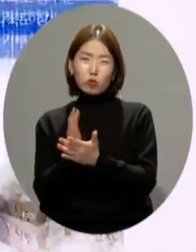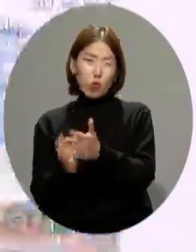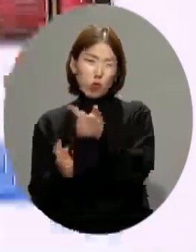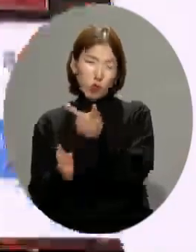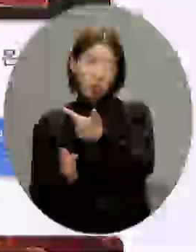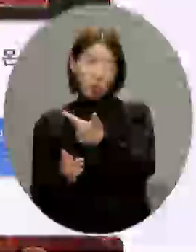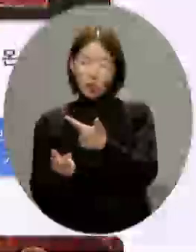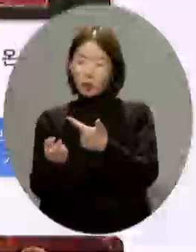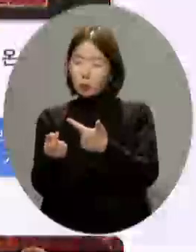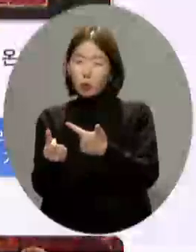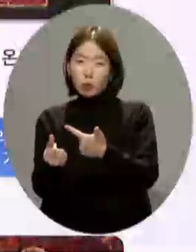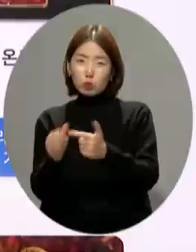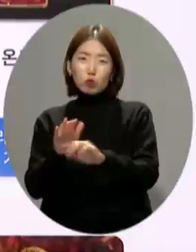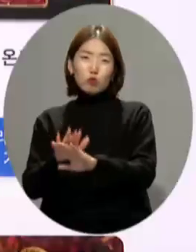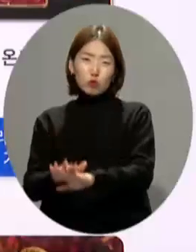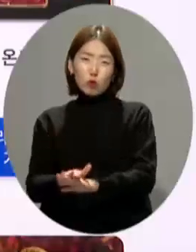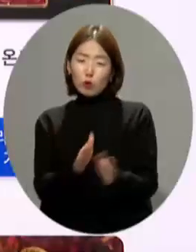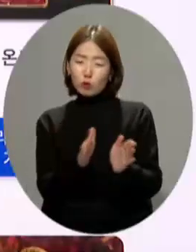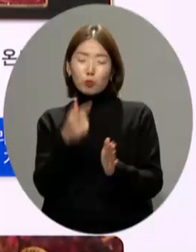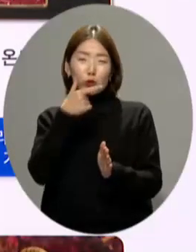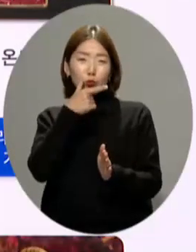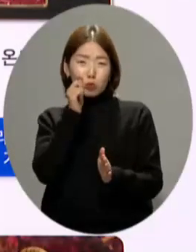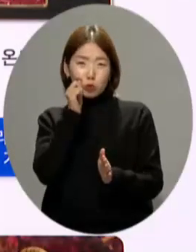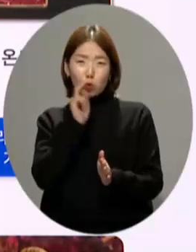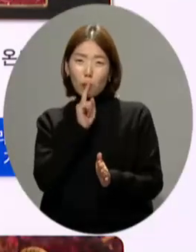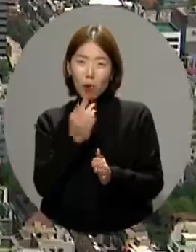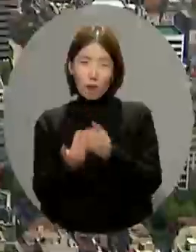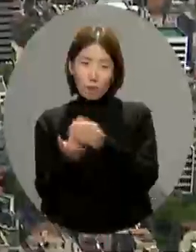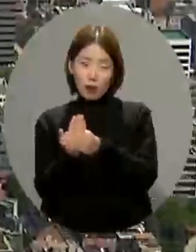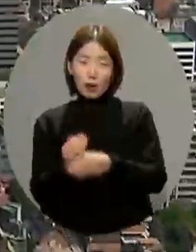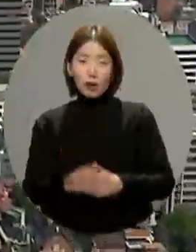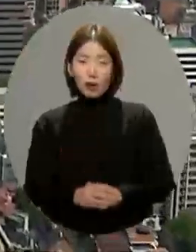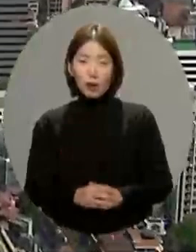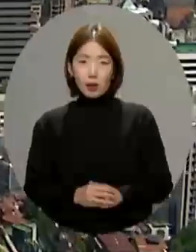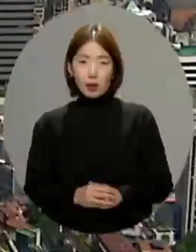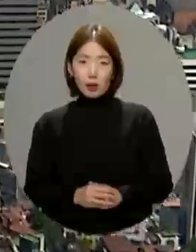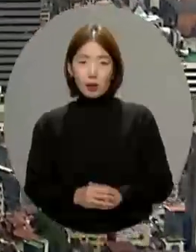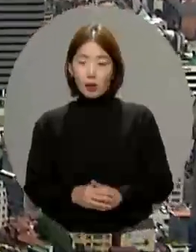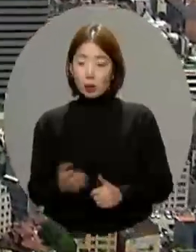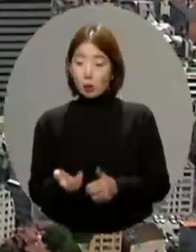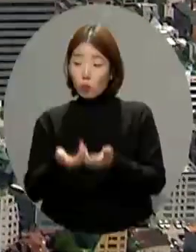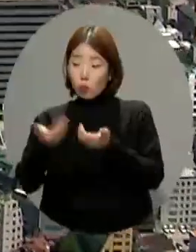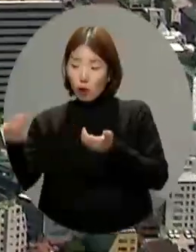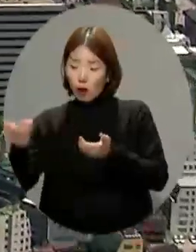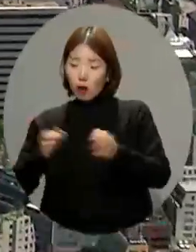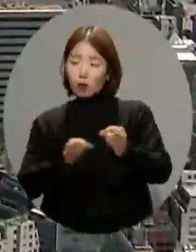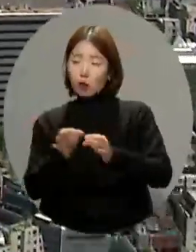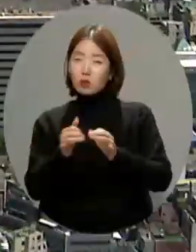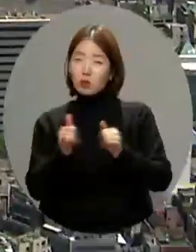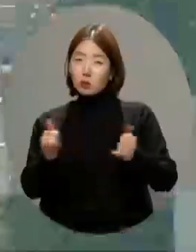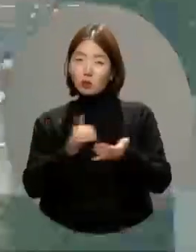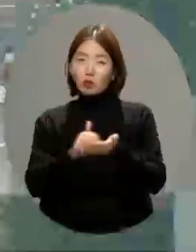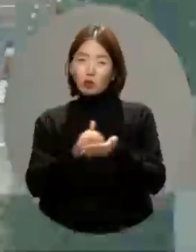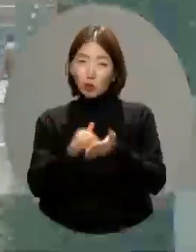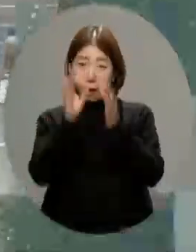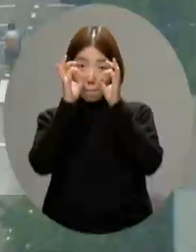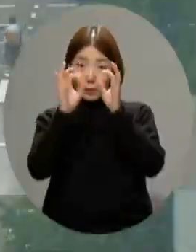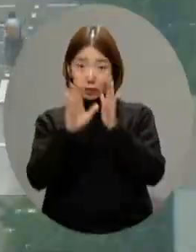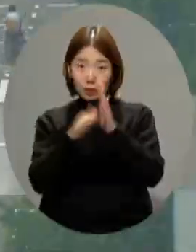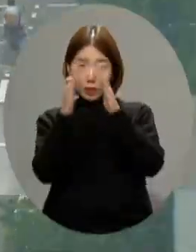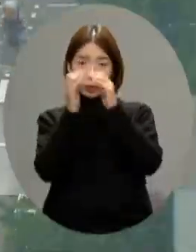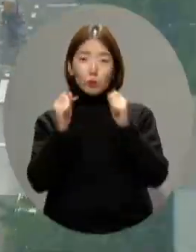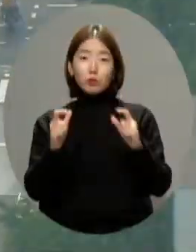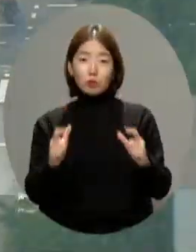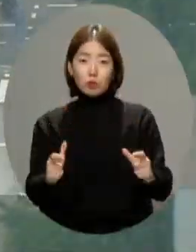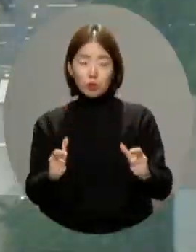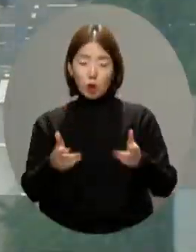6가지의 답례품을 제시해 준비 부족도 드러납니다. 출향민과 경제활동 인구 통계 등을 두루 따졌을 때